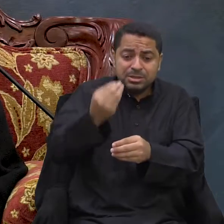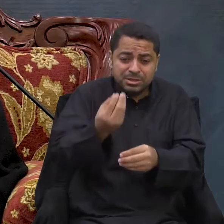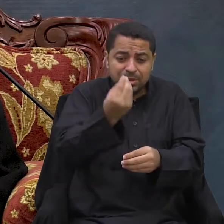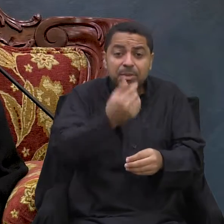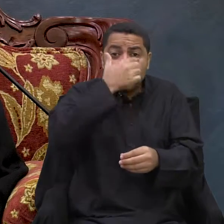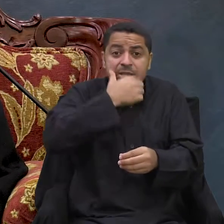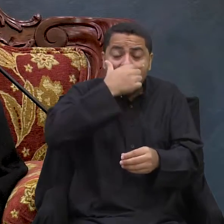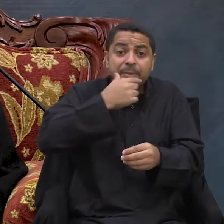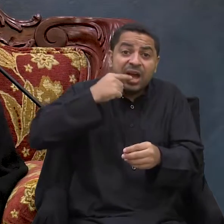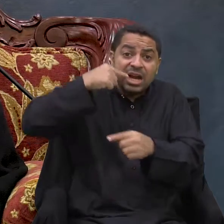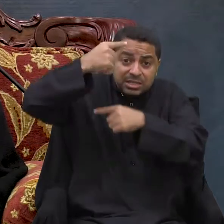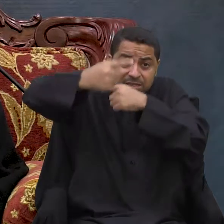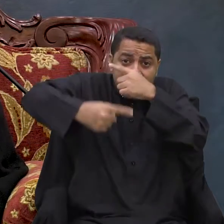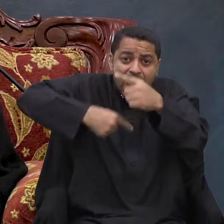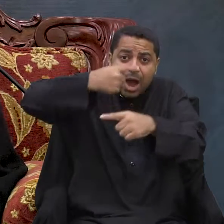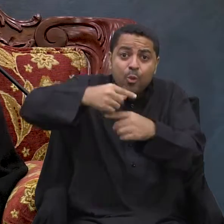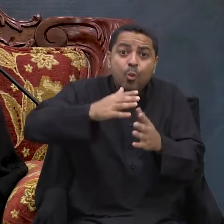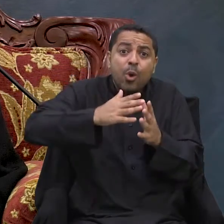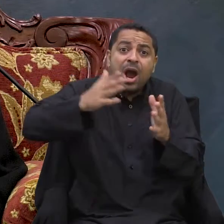سيطول بعدي يا